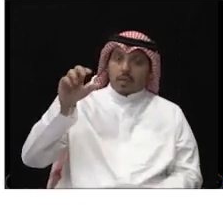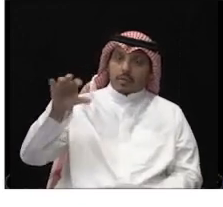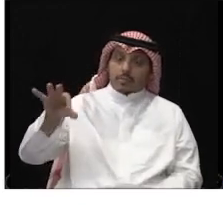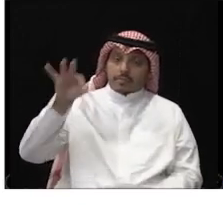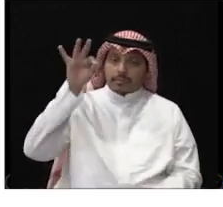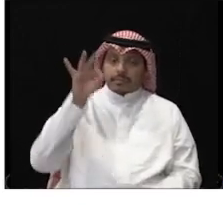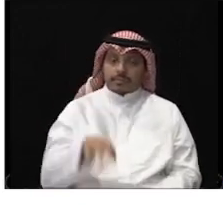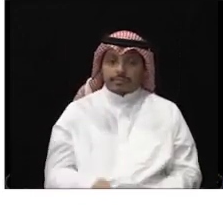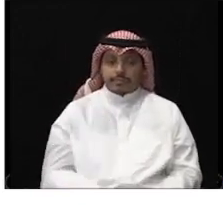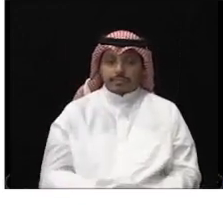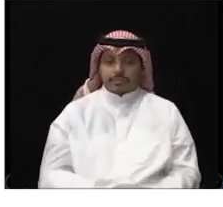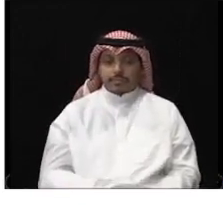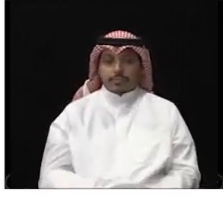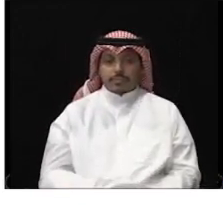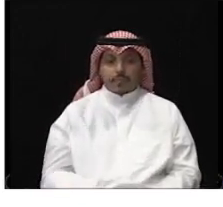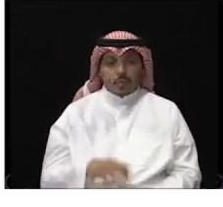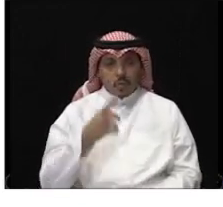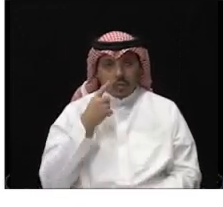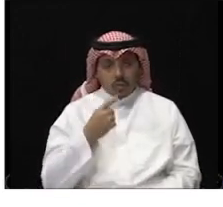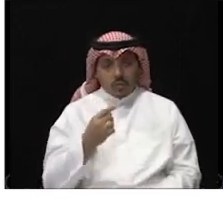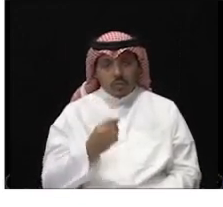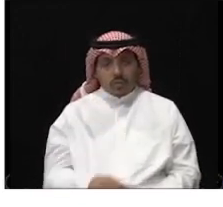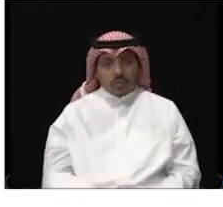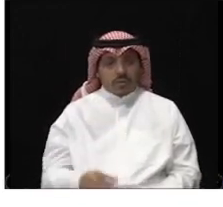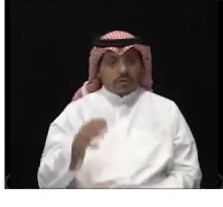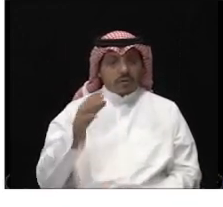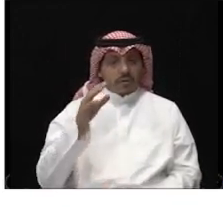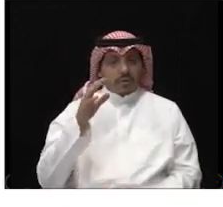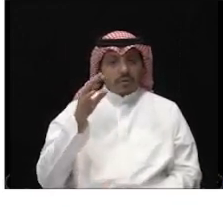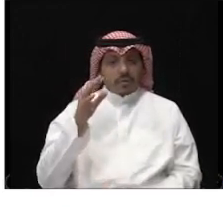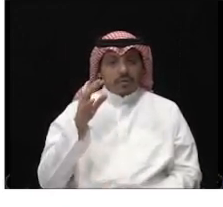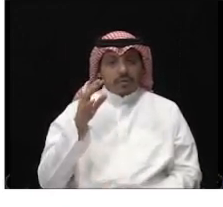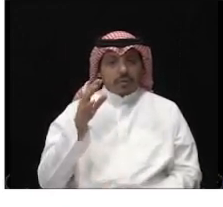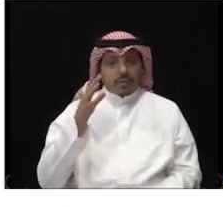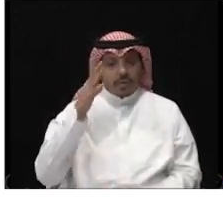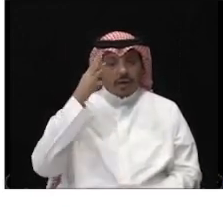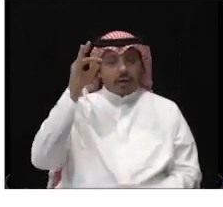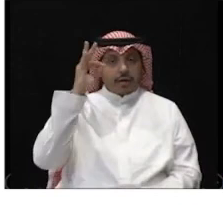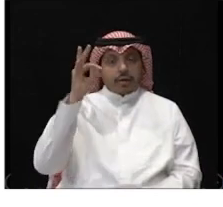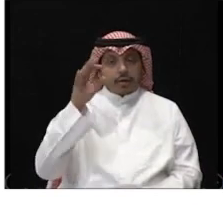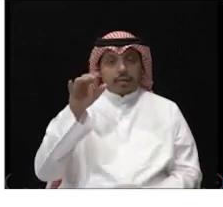اقرأ، جميل، ذكية، وهنا